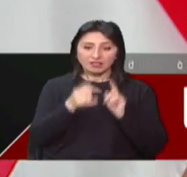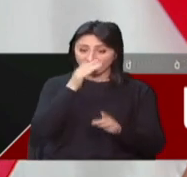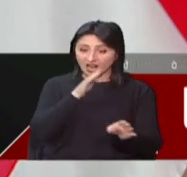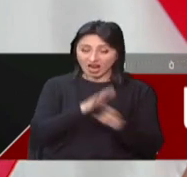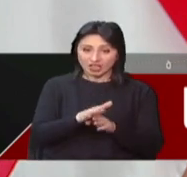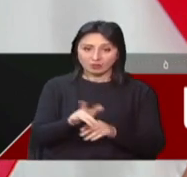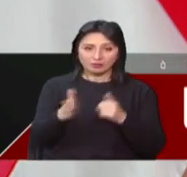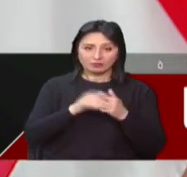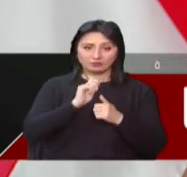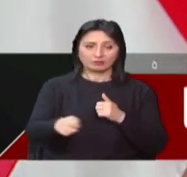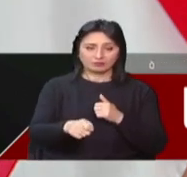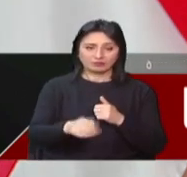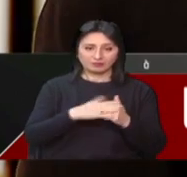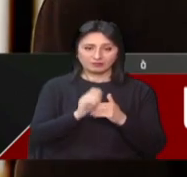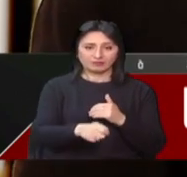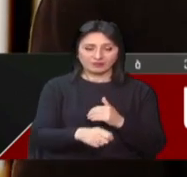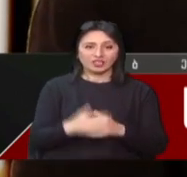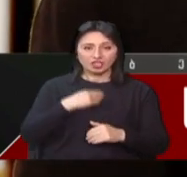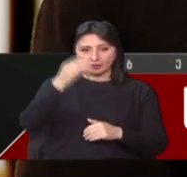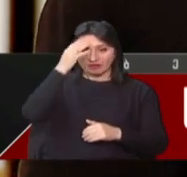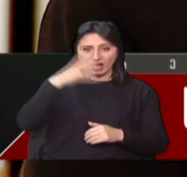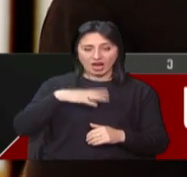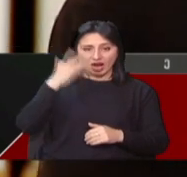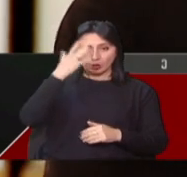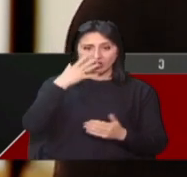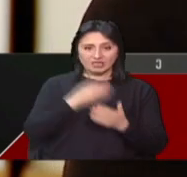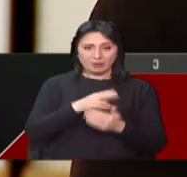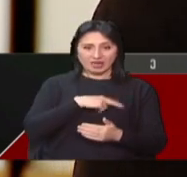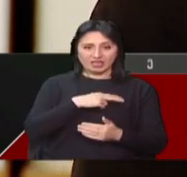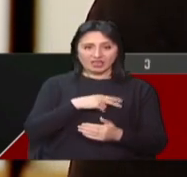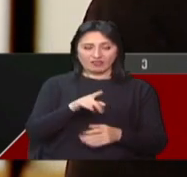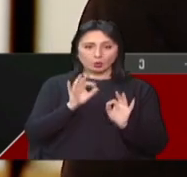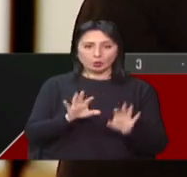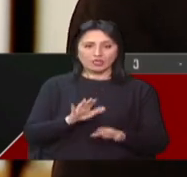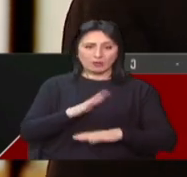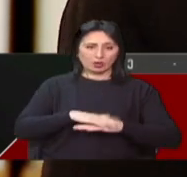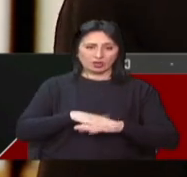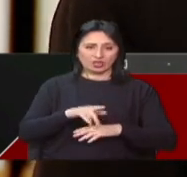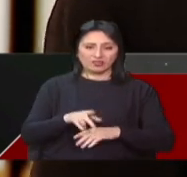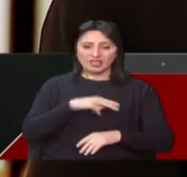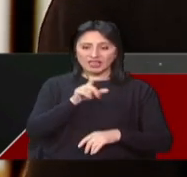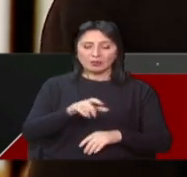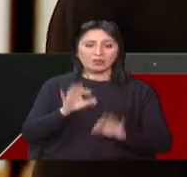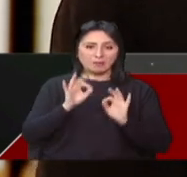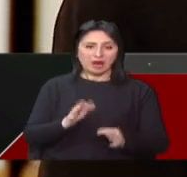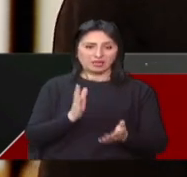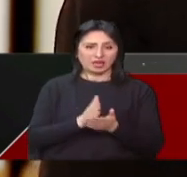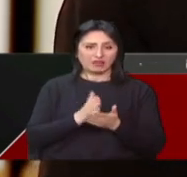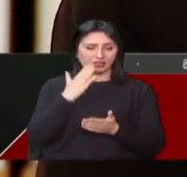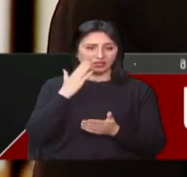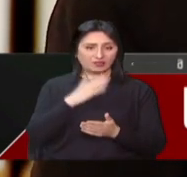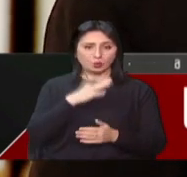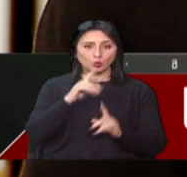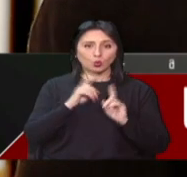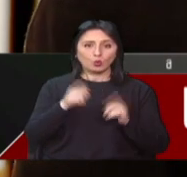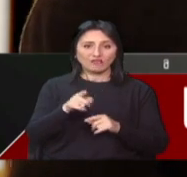ვერ ასრულებენ, მათ სამაგალითოდ სჯია. ჩემი აზრით, ქართული ოცნება საკუთარ დეპუტატებთანაც უსამართლოდ იქცევა. ეს დეპუტატები მართლები აღმოჩნდნენ და